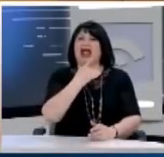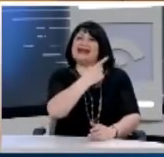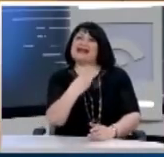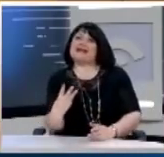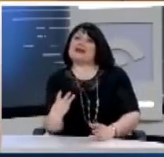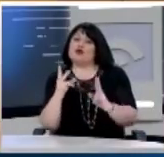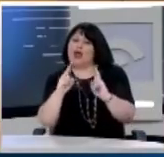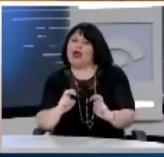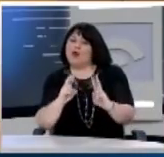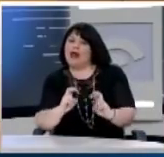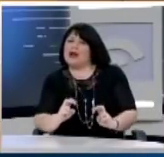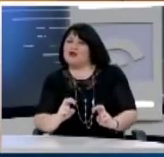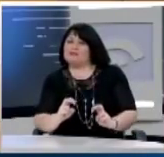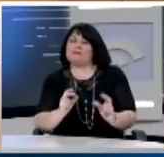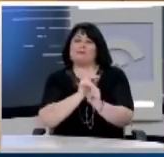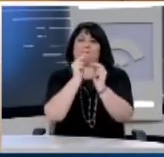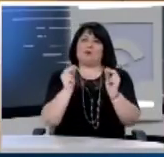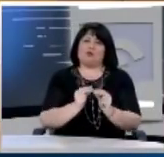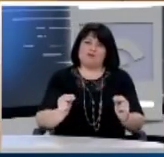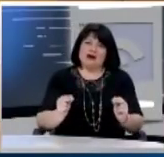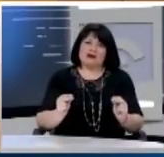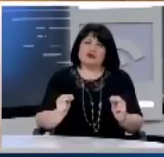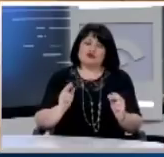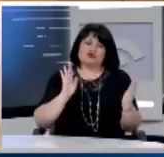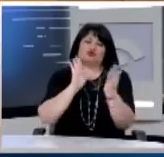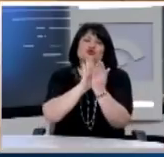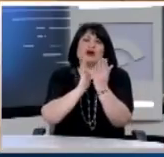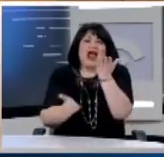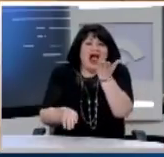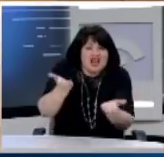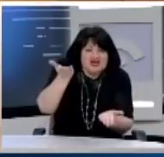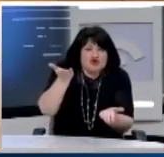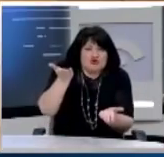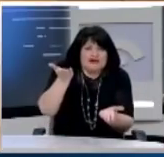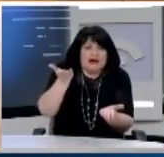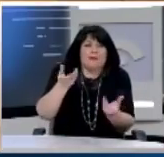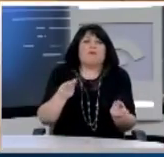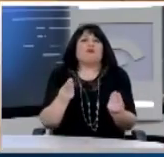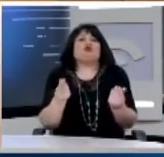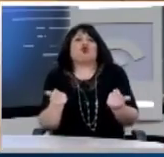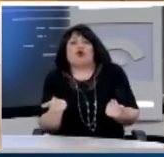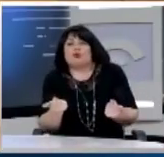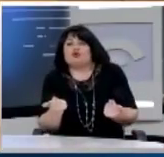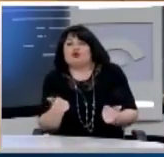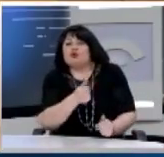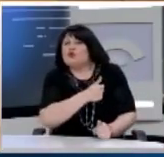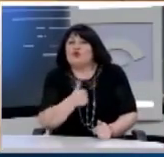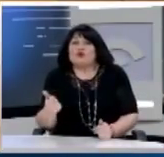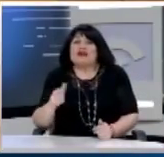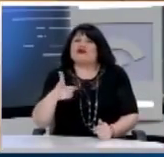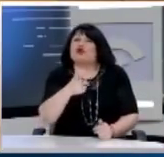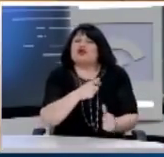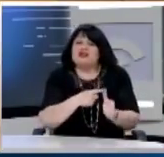1/3. Άρα, για να αντιμετωπίσεις την ανισότητα, δεν είναι μόνο θέμα ούτε των